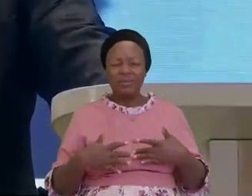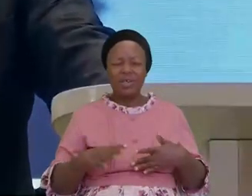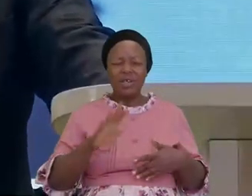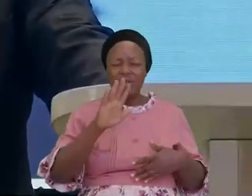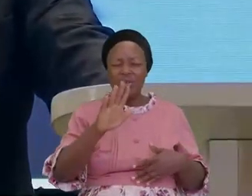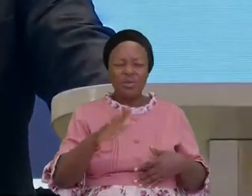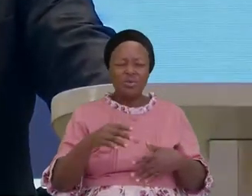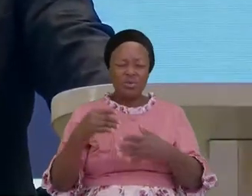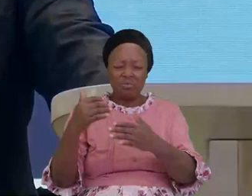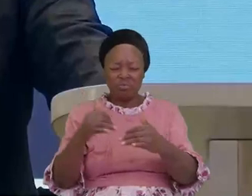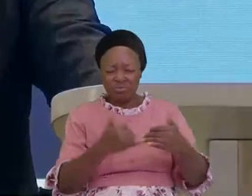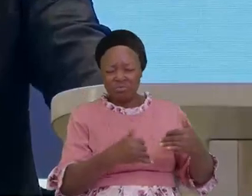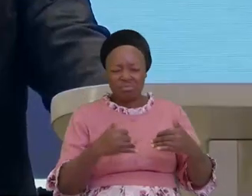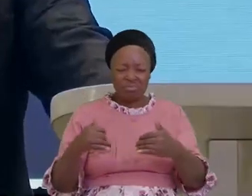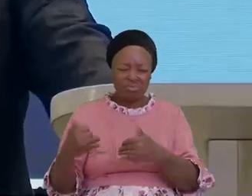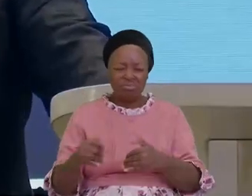tes interactions,